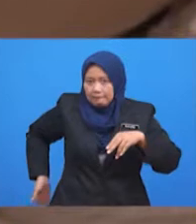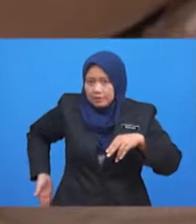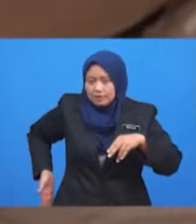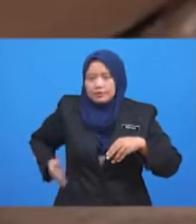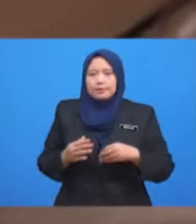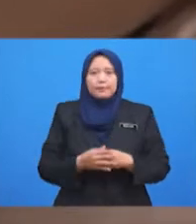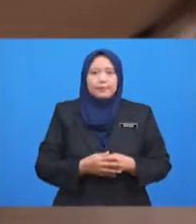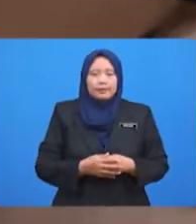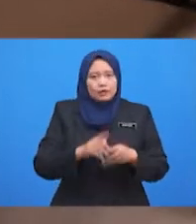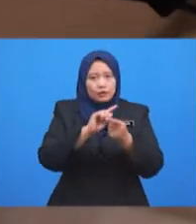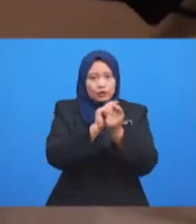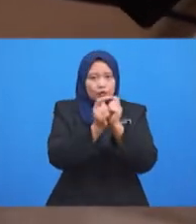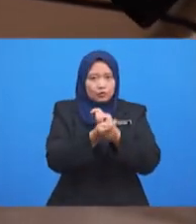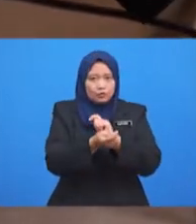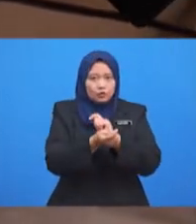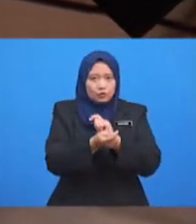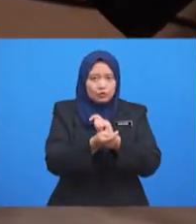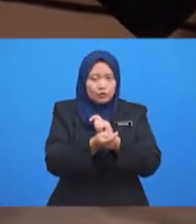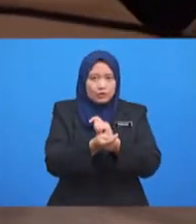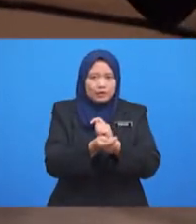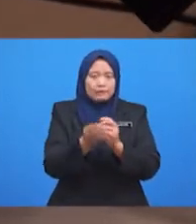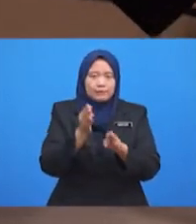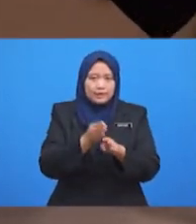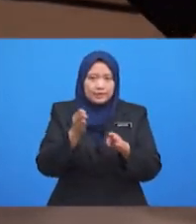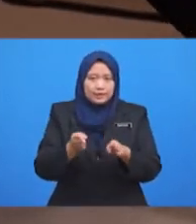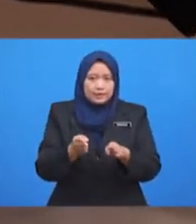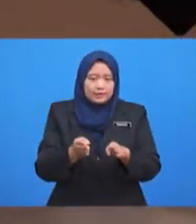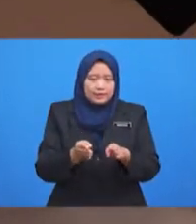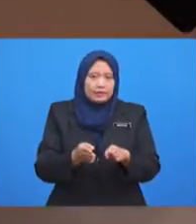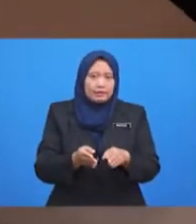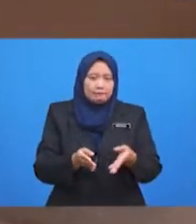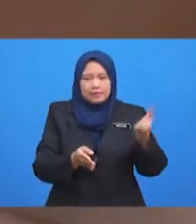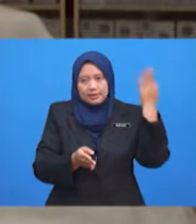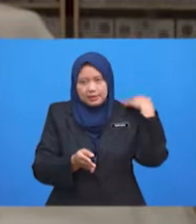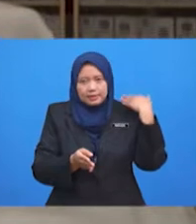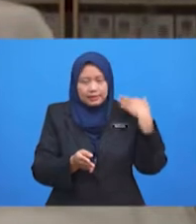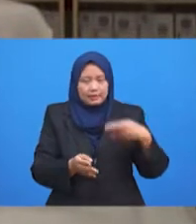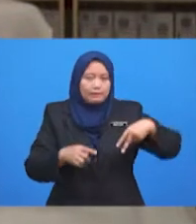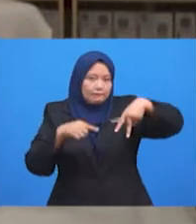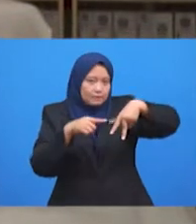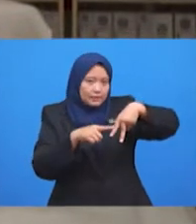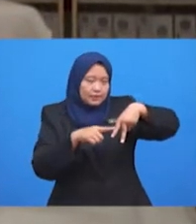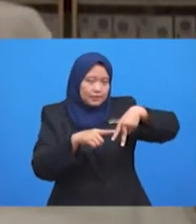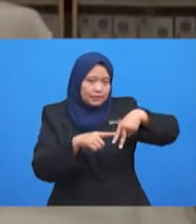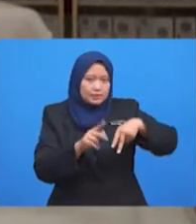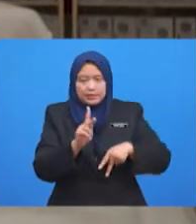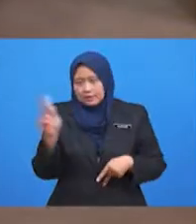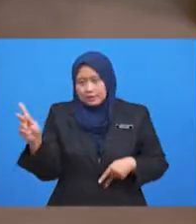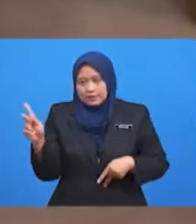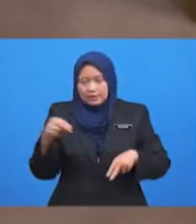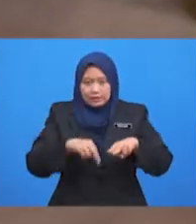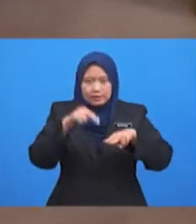Seterusnya, tukar ke bahagian belakang betis kanan naik ke bahagian belakang paha.